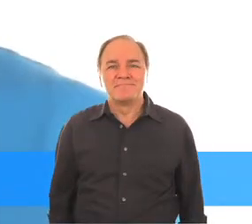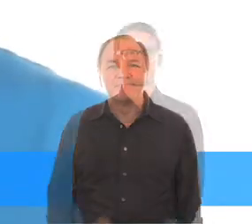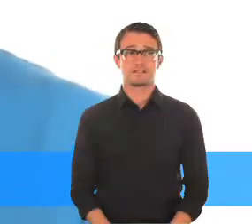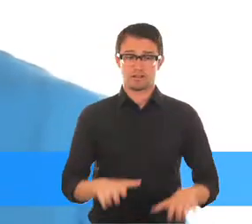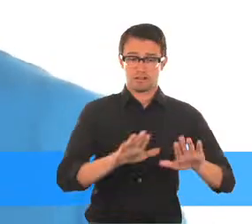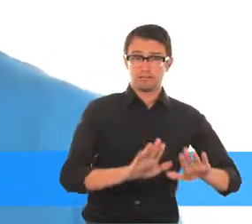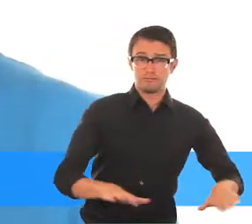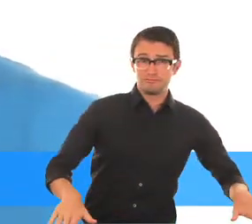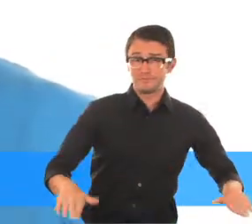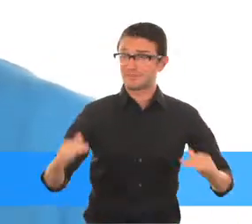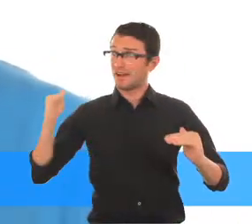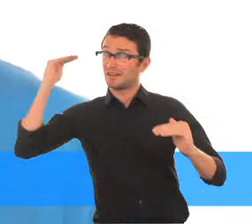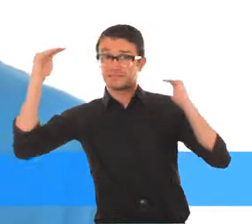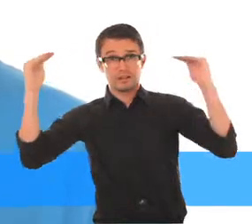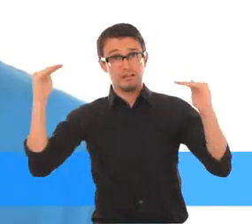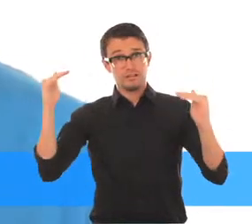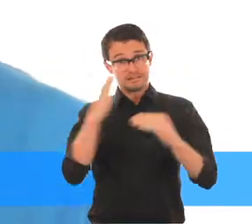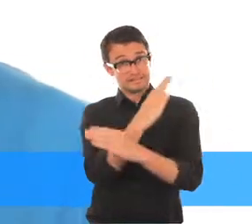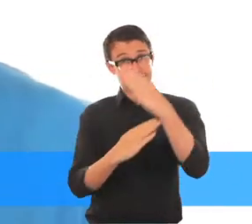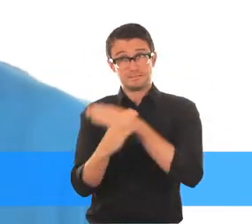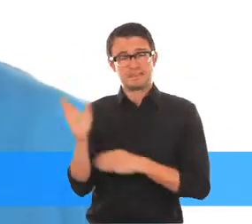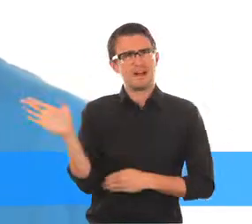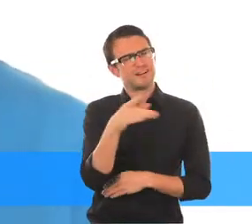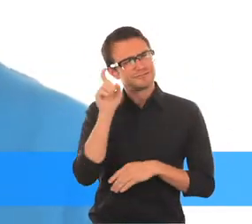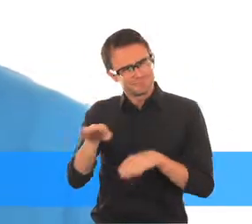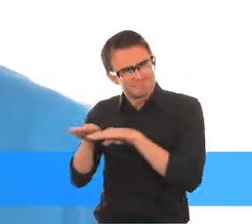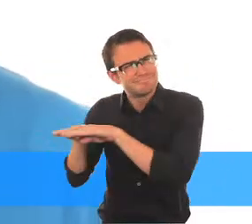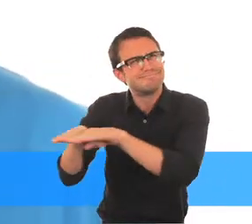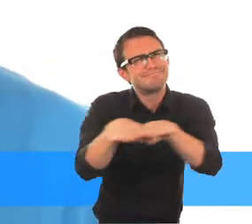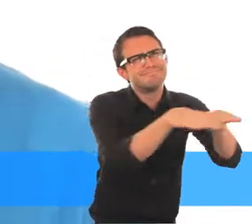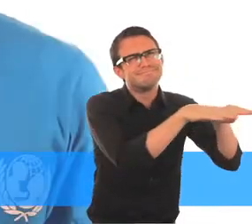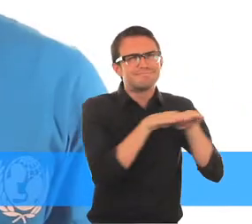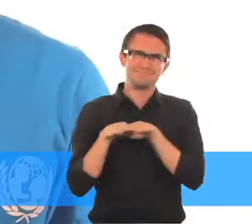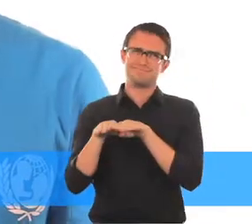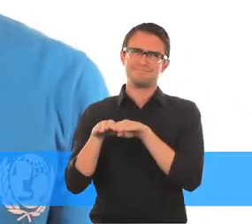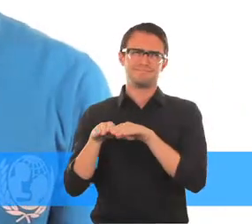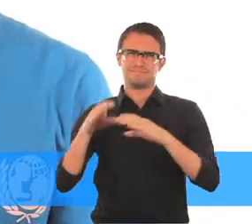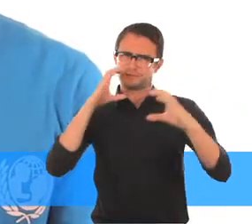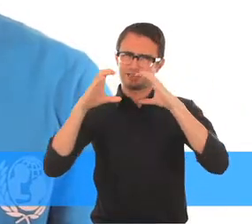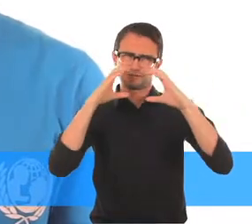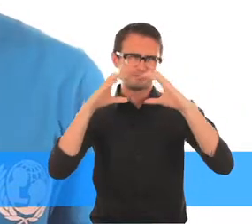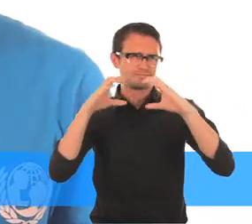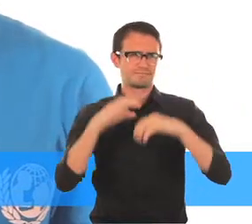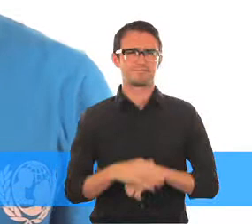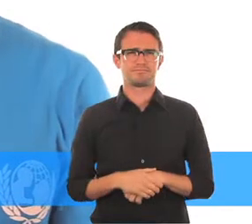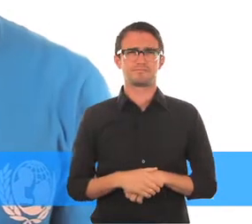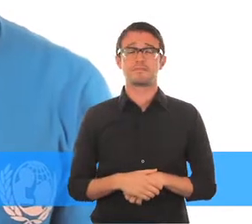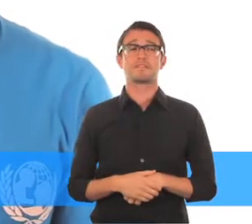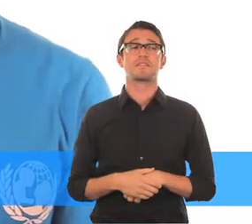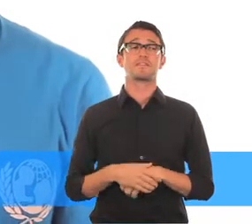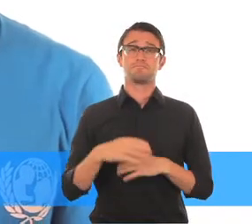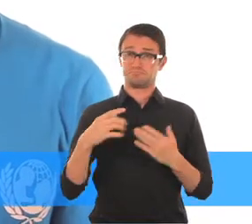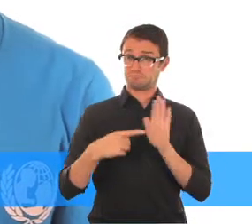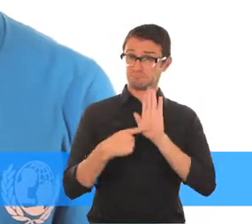Les enfants et les adultes handicapés devraient être intégrés dans toute communication que nous faisons. Le handicap devrait être décrit comme faisant partie intégrante de notre